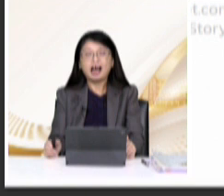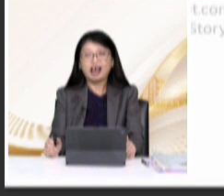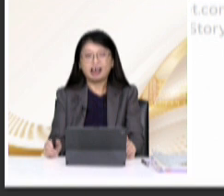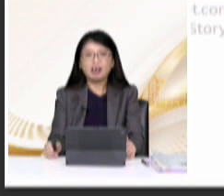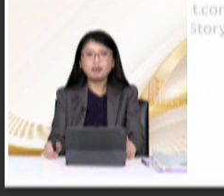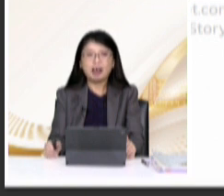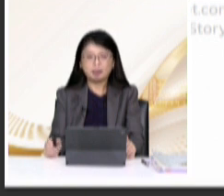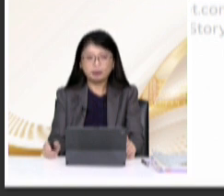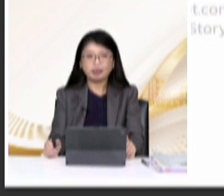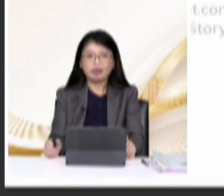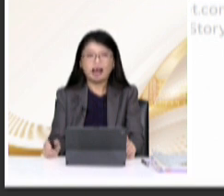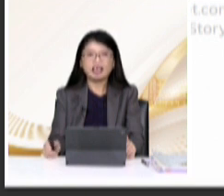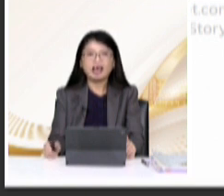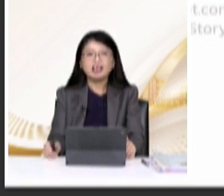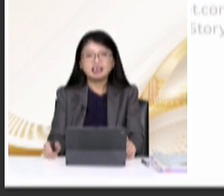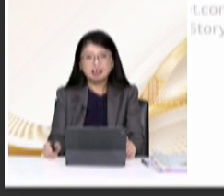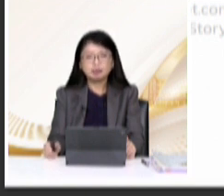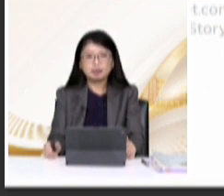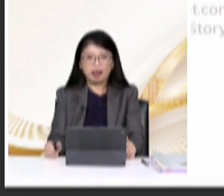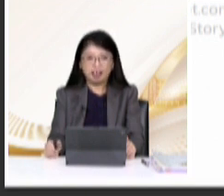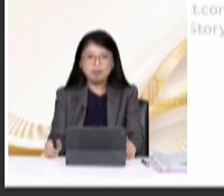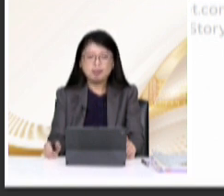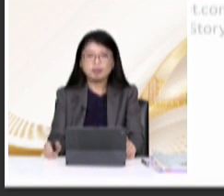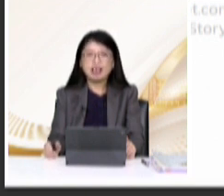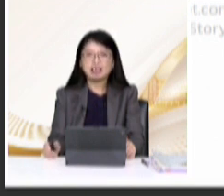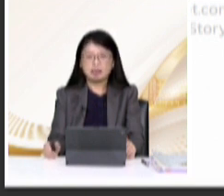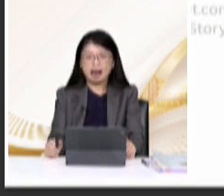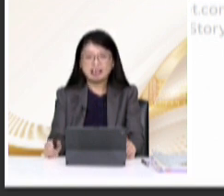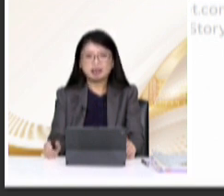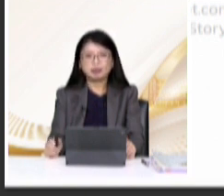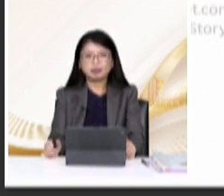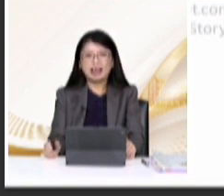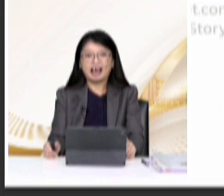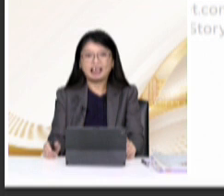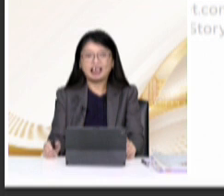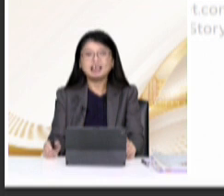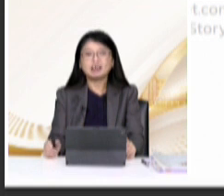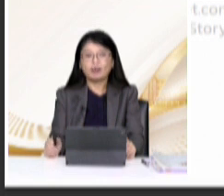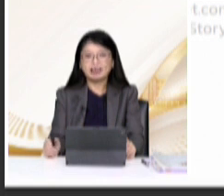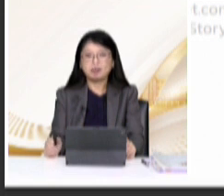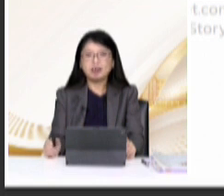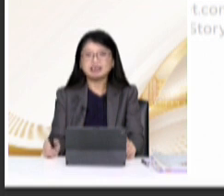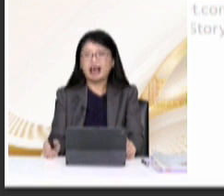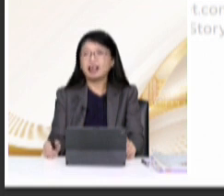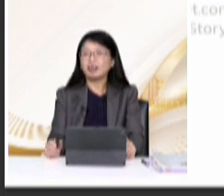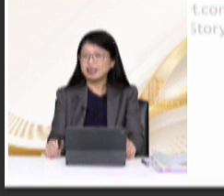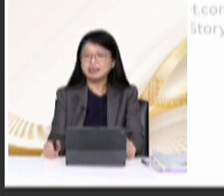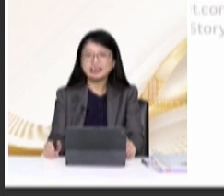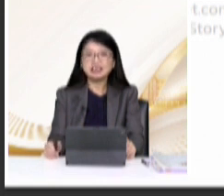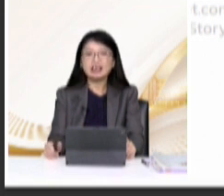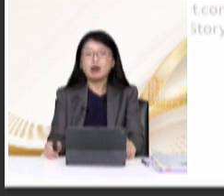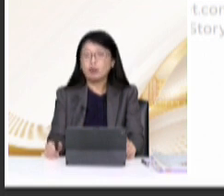แล้วหากผู้ถูกกล่าวหาเนี่ยยินยอมชำระค่าปรับเป็นวินัยเนี่ยภายในกำหนดเวลานะคะก่อนศาลพิพากษาก